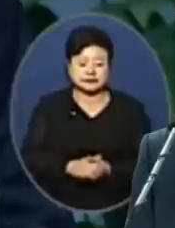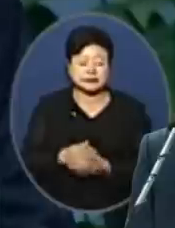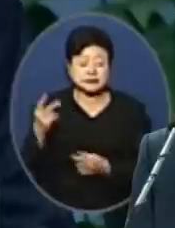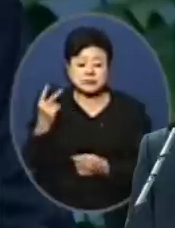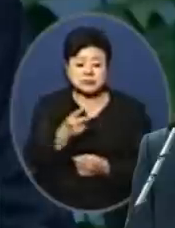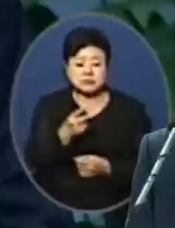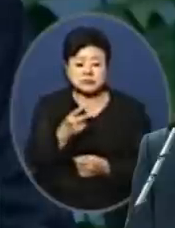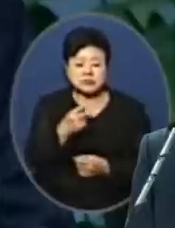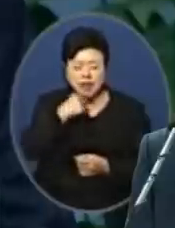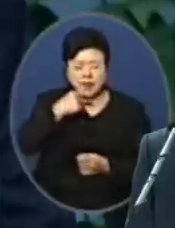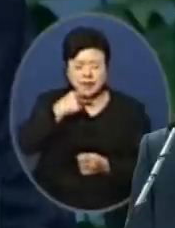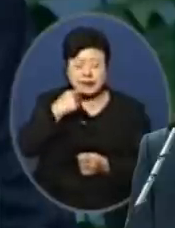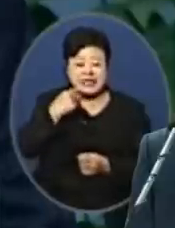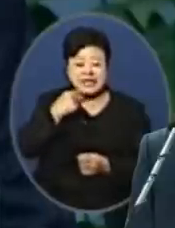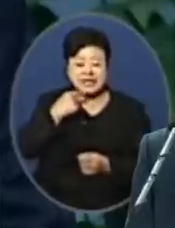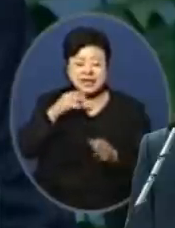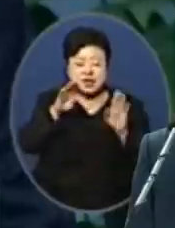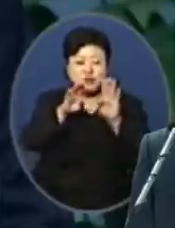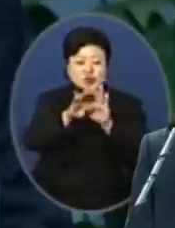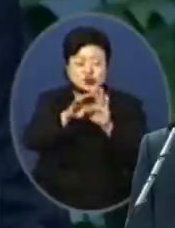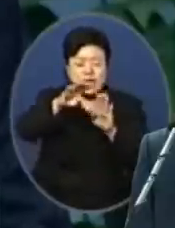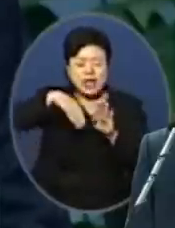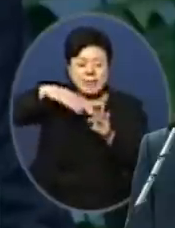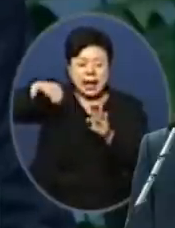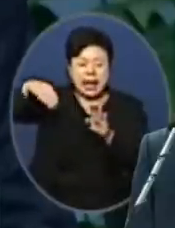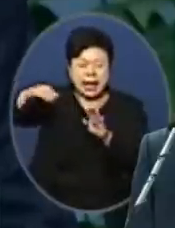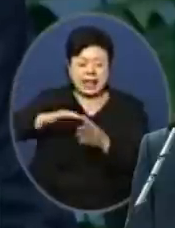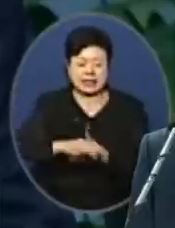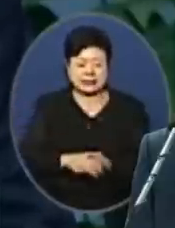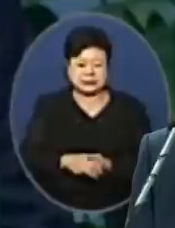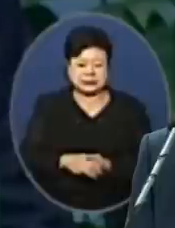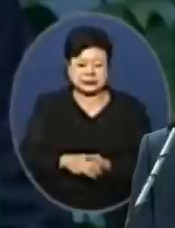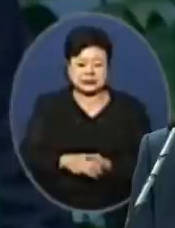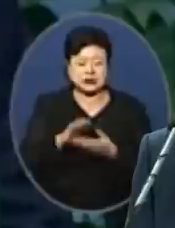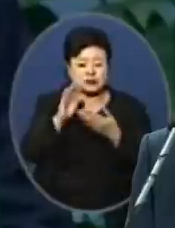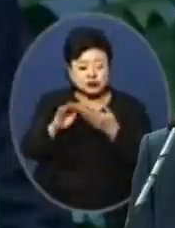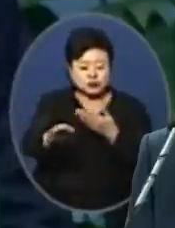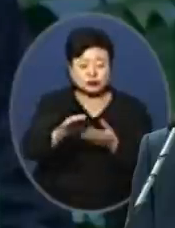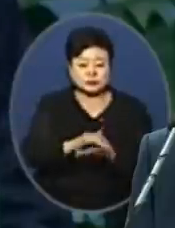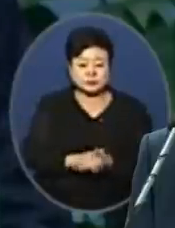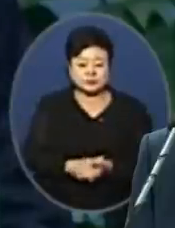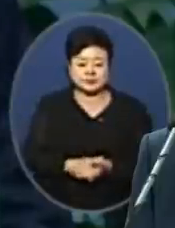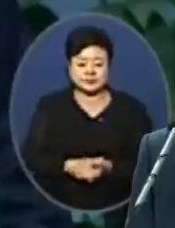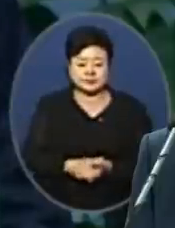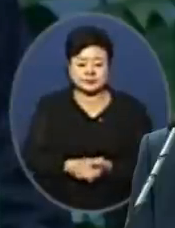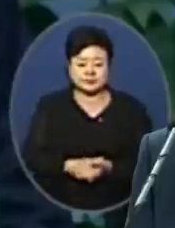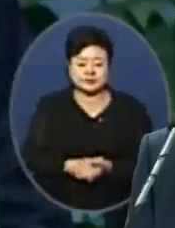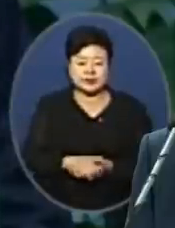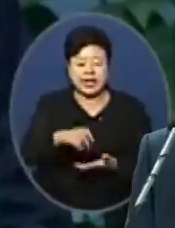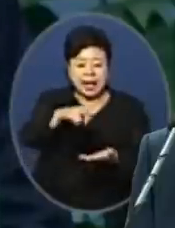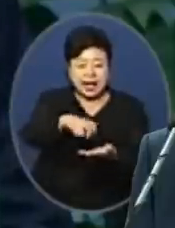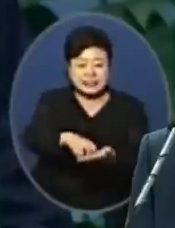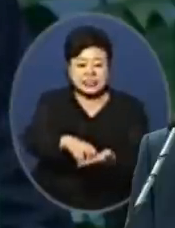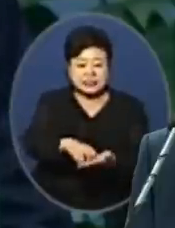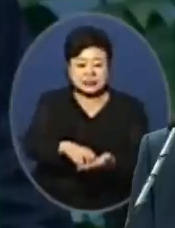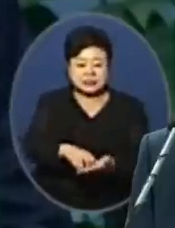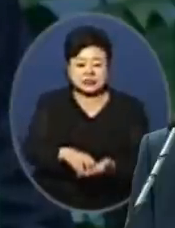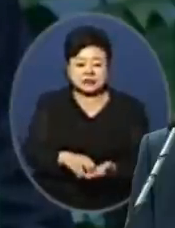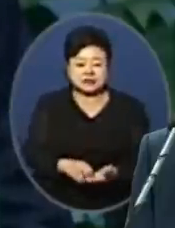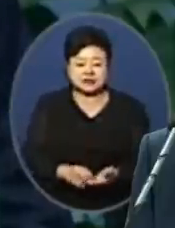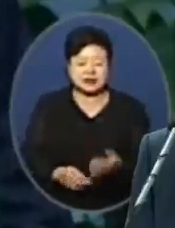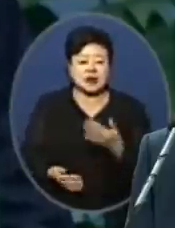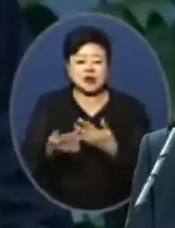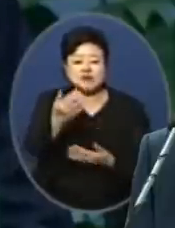그리고 그 피를 문설주에다가 전부 바르고 난 다음에 쪼그리고 앉아서 불을